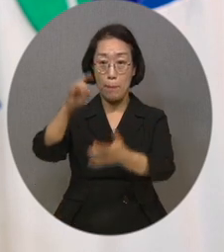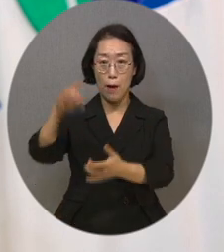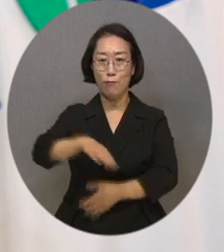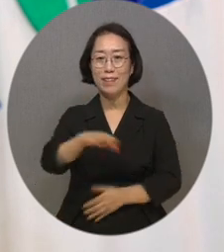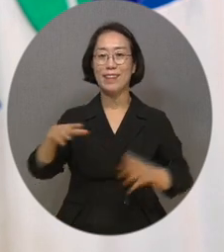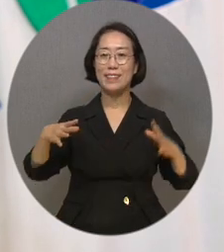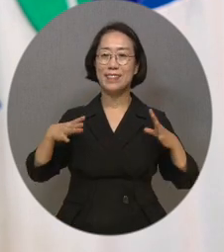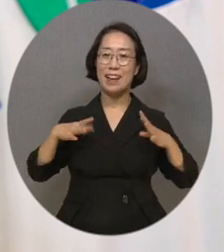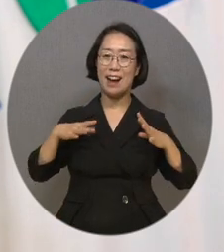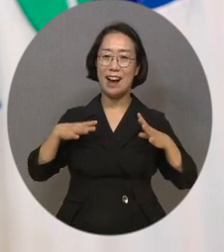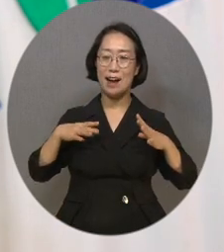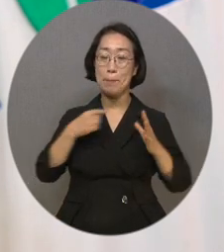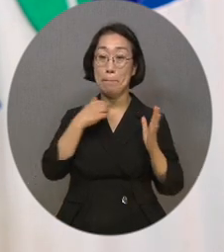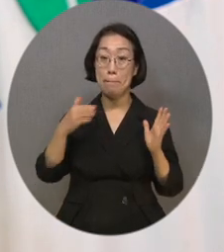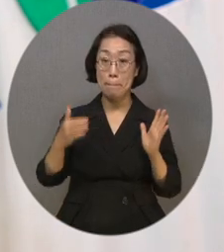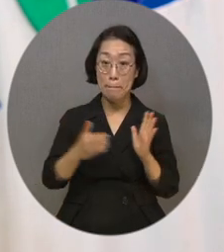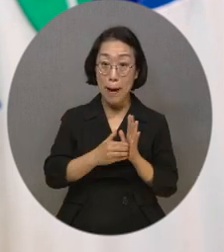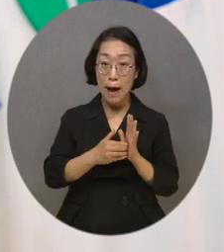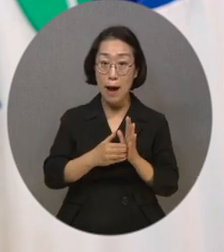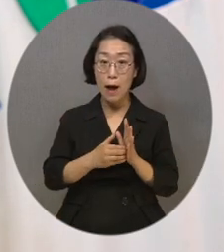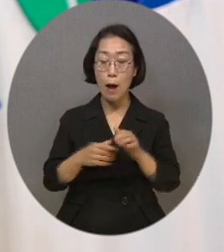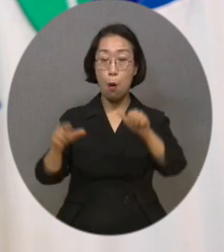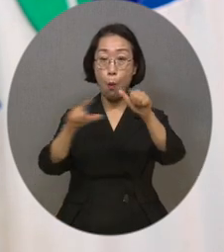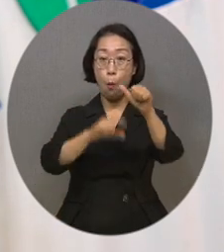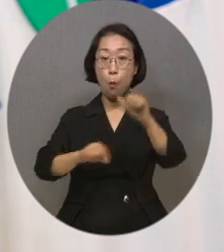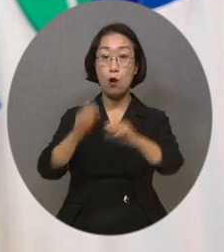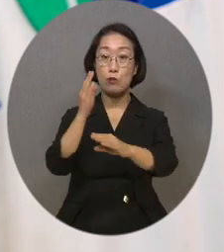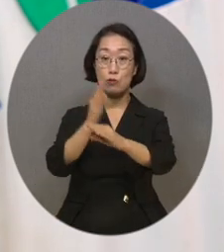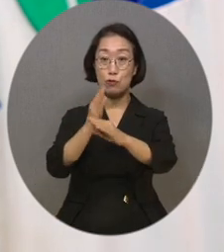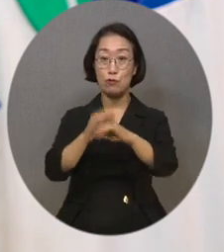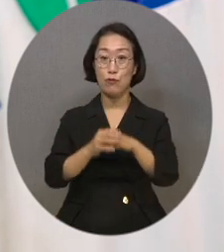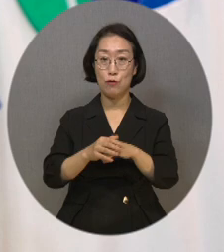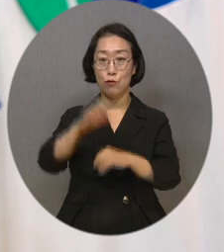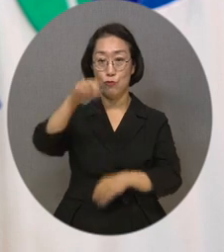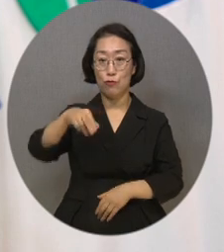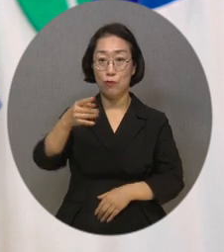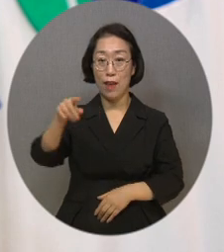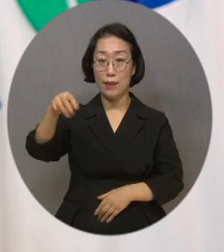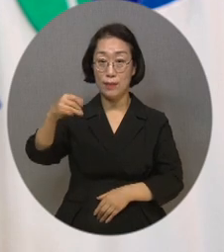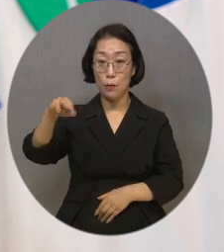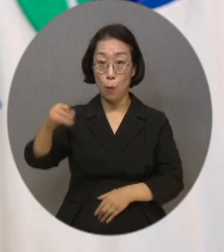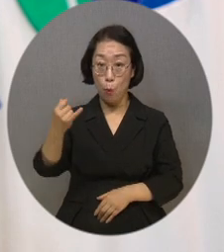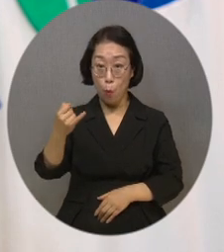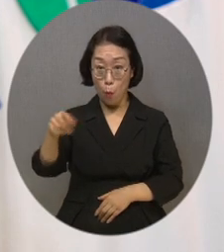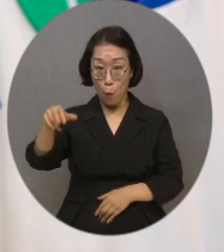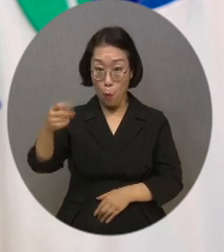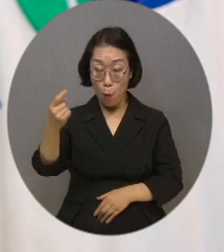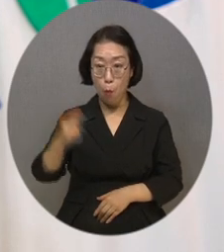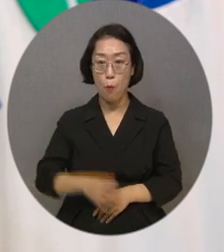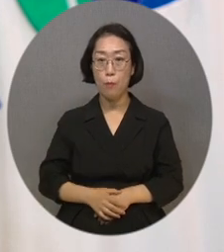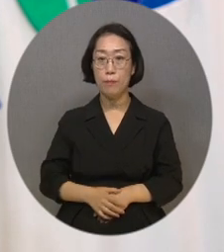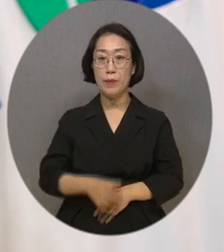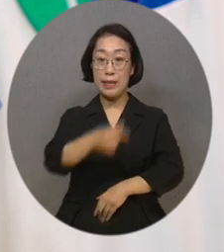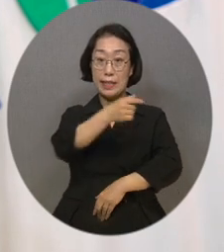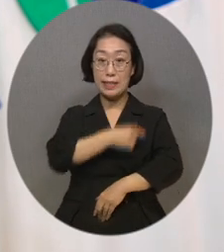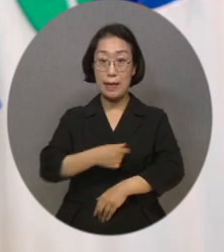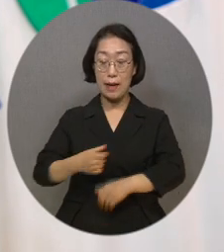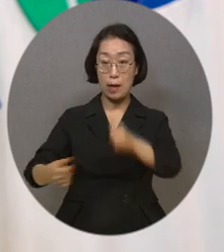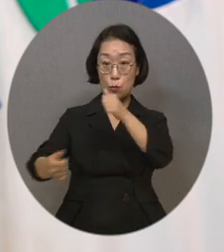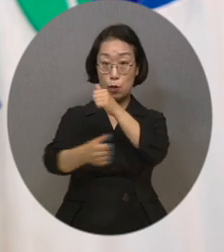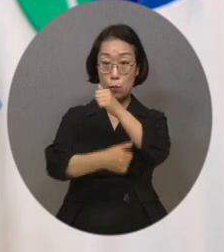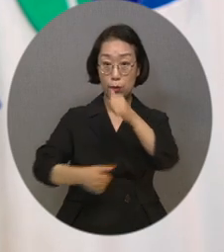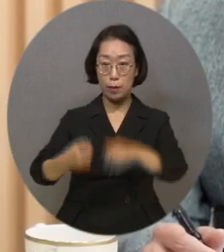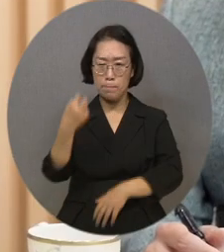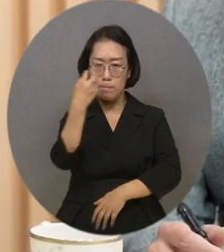왔는데 지난 5월 중순경에 유네스코 집행이사회에서 저희